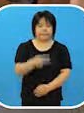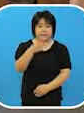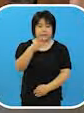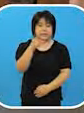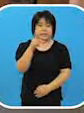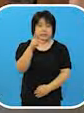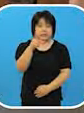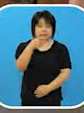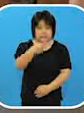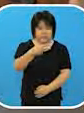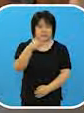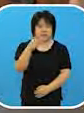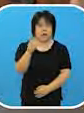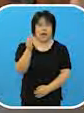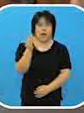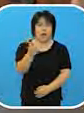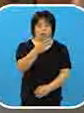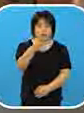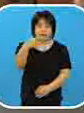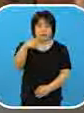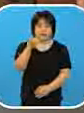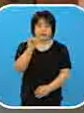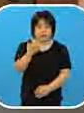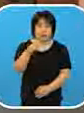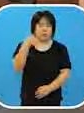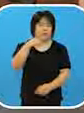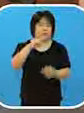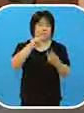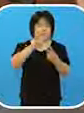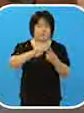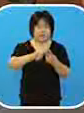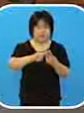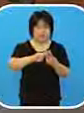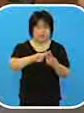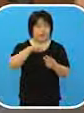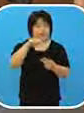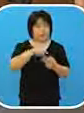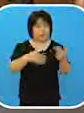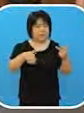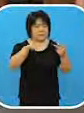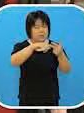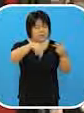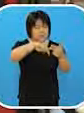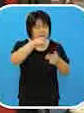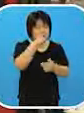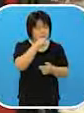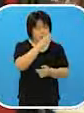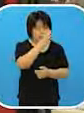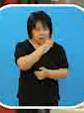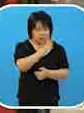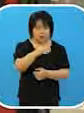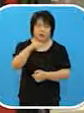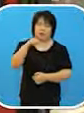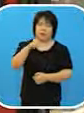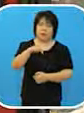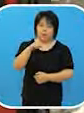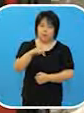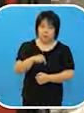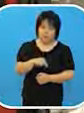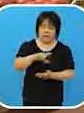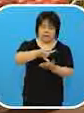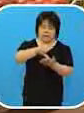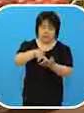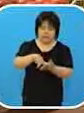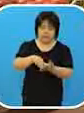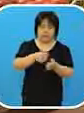ニカホ陣屋の夏井さんです。 こんにちは。 夏井さん、はい、こちらの施設を紹介してもらえますか？ はい、こちらの施設では地